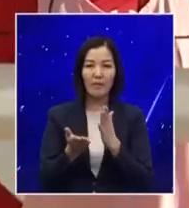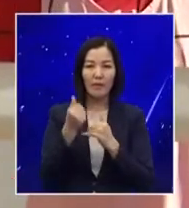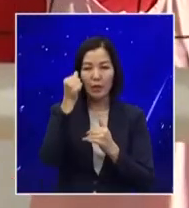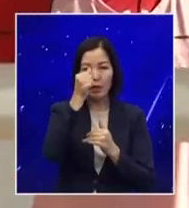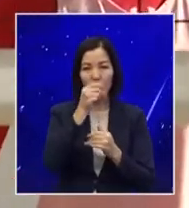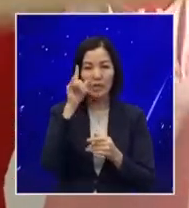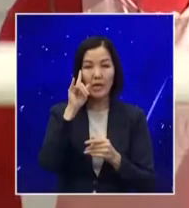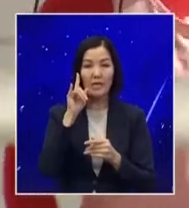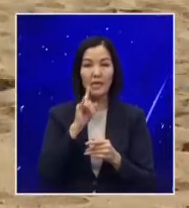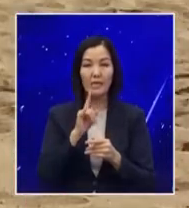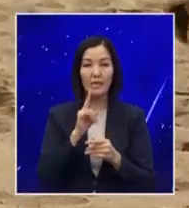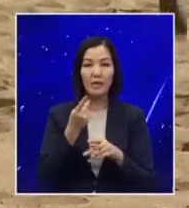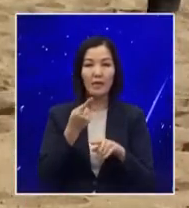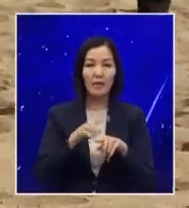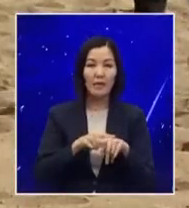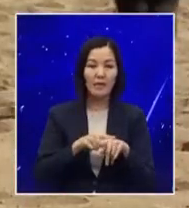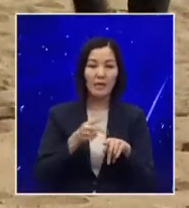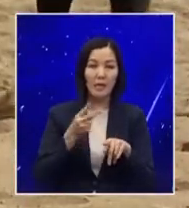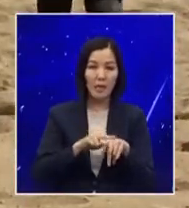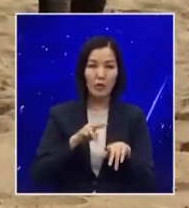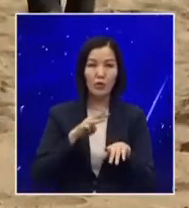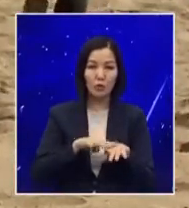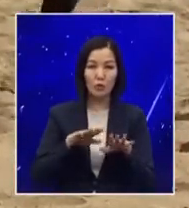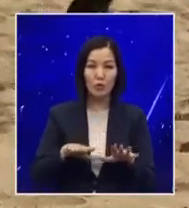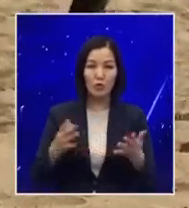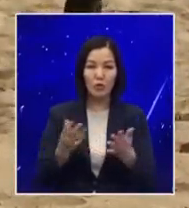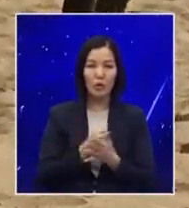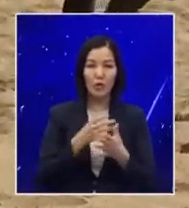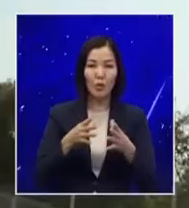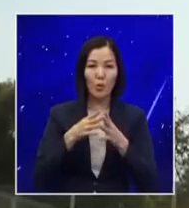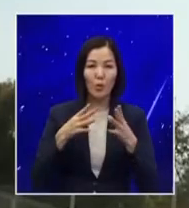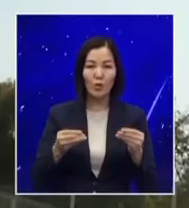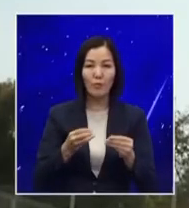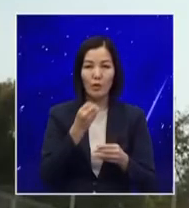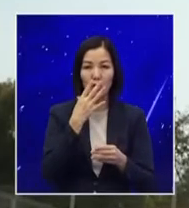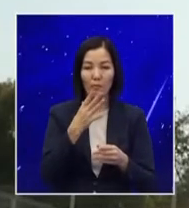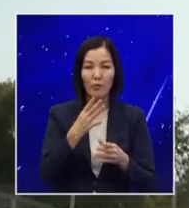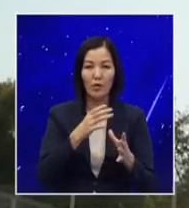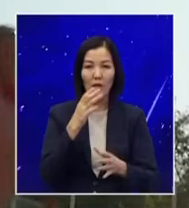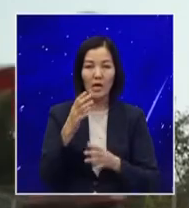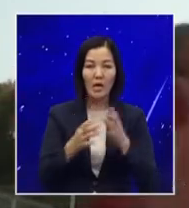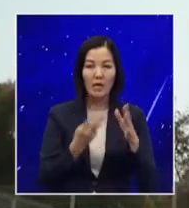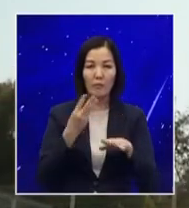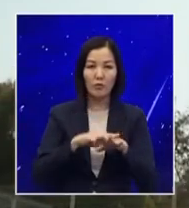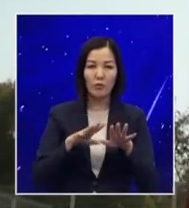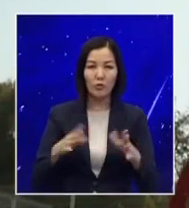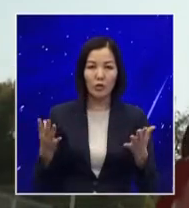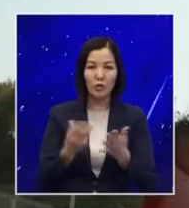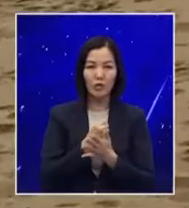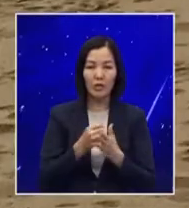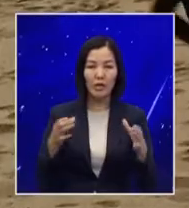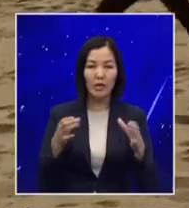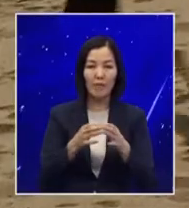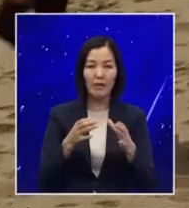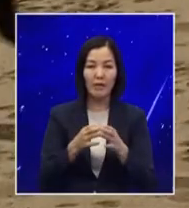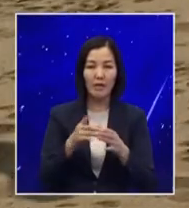Қазақстан чемпионатының күміс және қола жүлдегері атанды. Сонымен қатар, биыл көктемде Жапонияда өткен әлем кубогінде үшінші орыннан көрінді. Команда